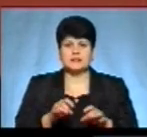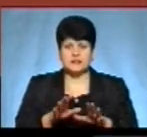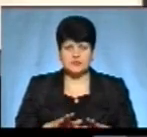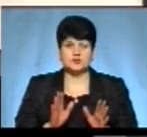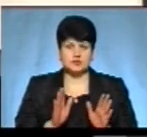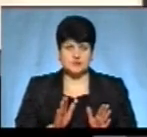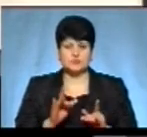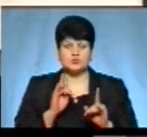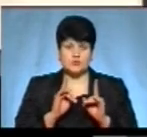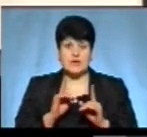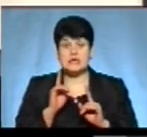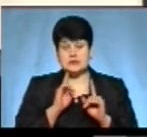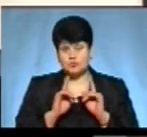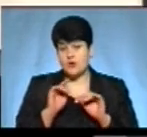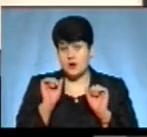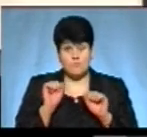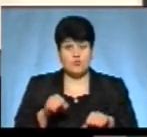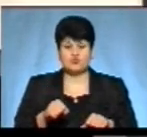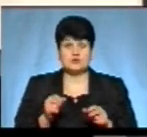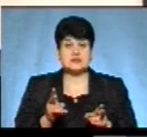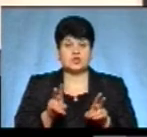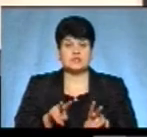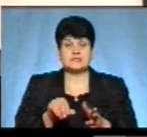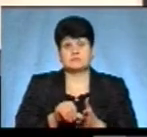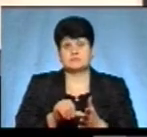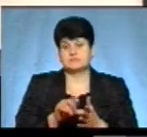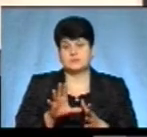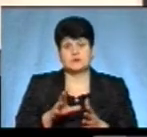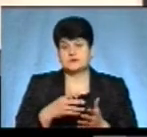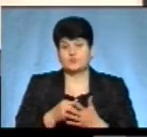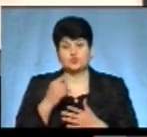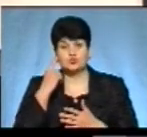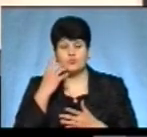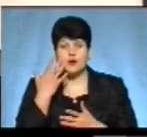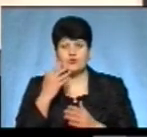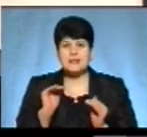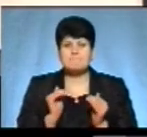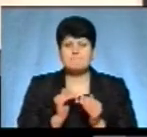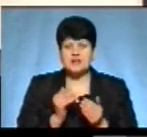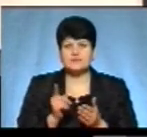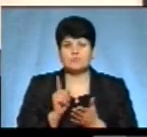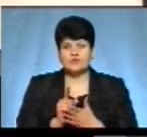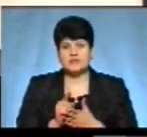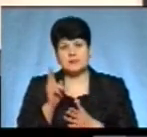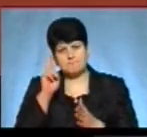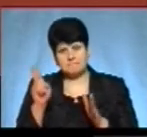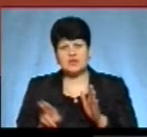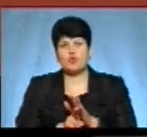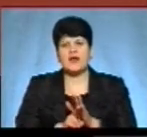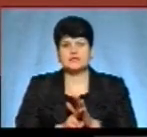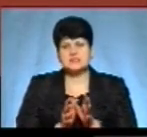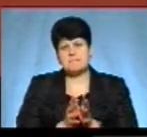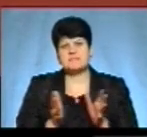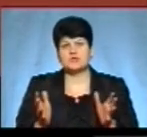зборів. І от на зборах вони можуть залишатися при своїй думці, але коли їх меншість, вони мусять підкорятися більшості.